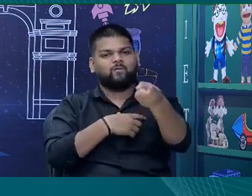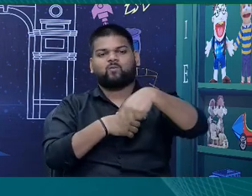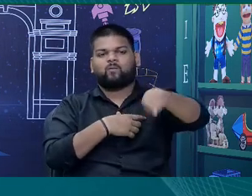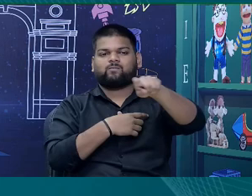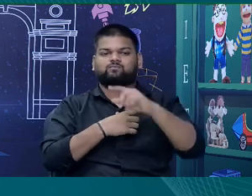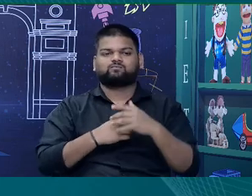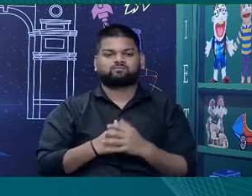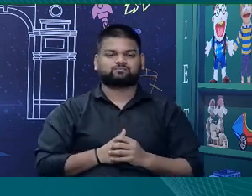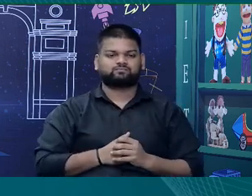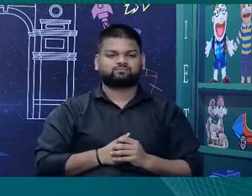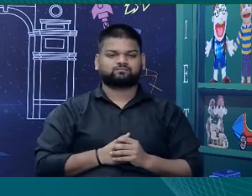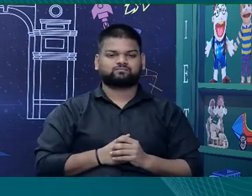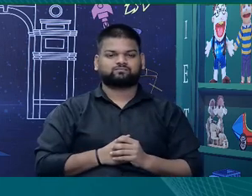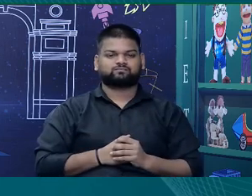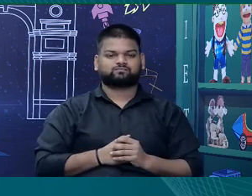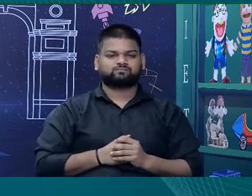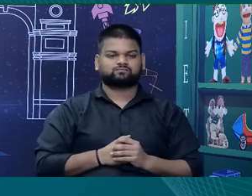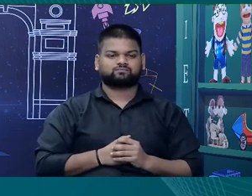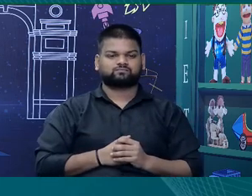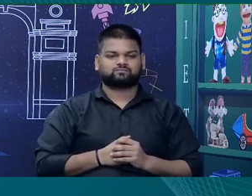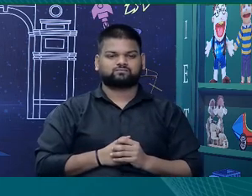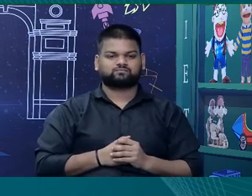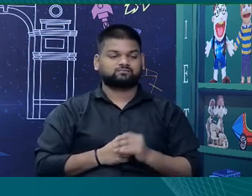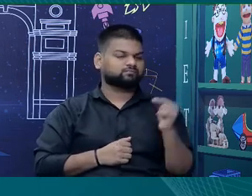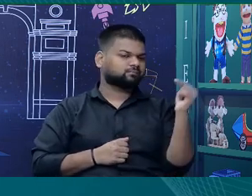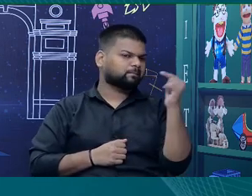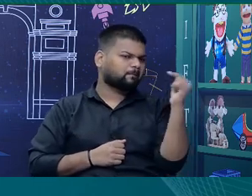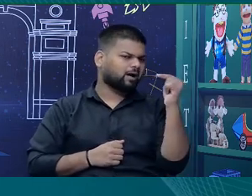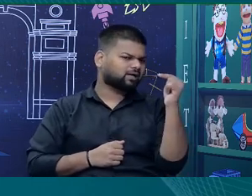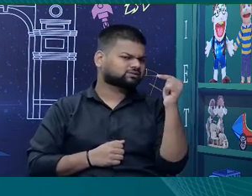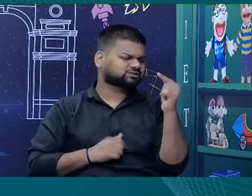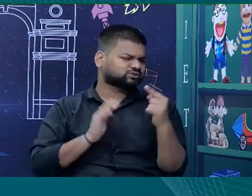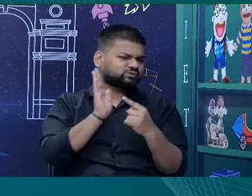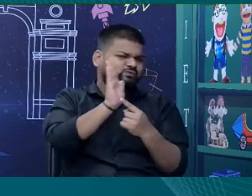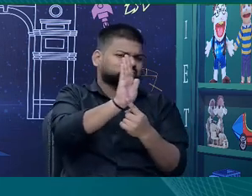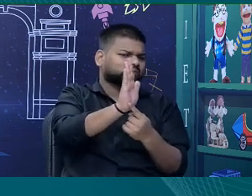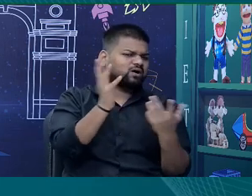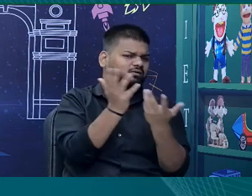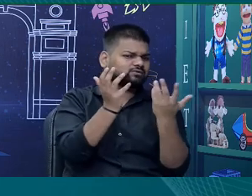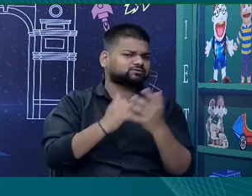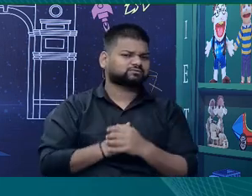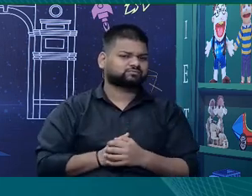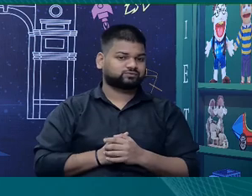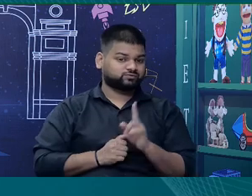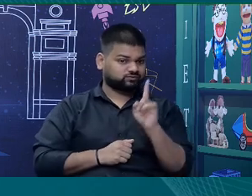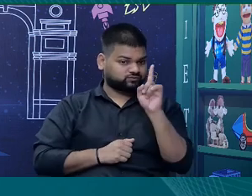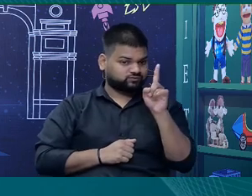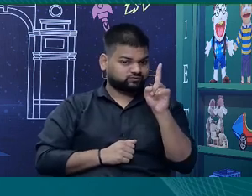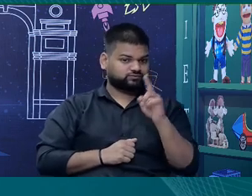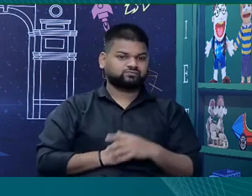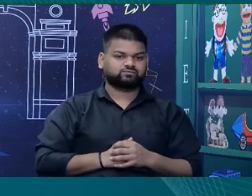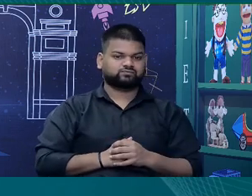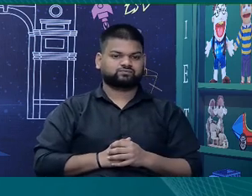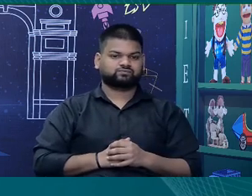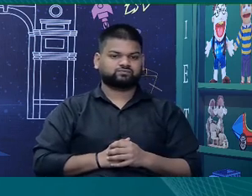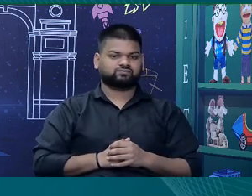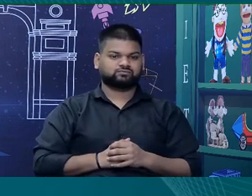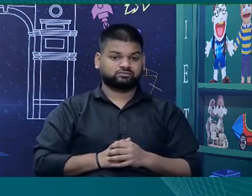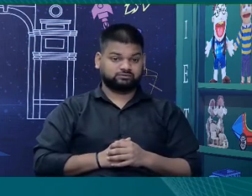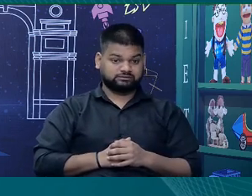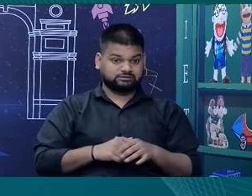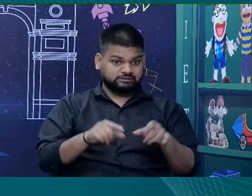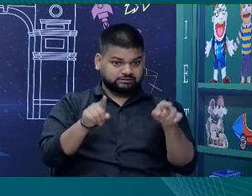है उसके बाद माइंस साइन है माइंस साइन के लिए आपको टाइप वन चाहिए होता है है और उसको अगर आप ऐसे ओरिएंट